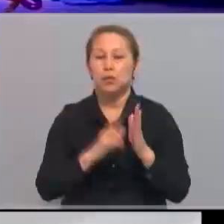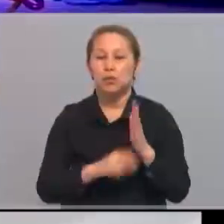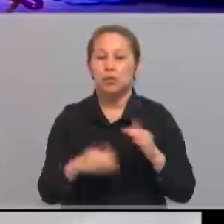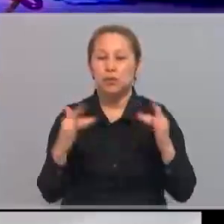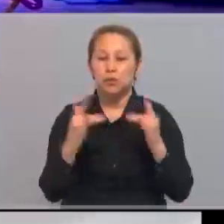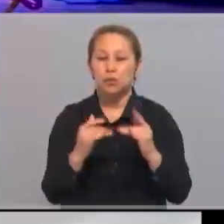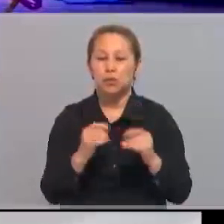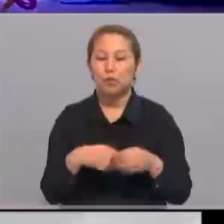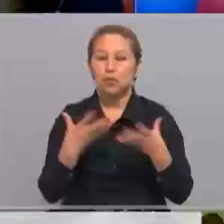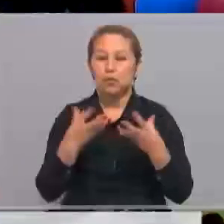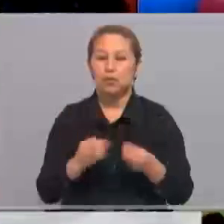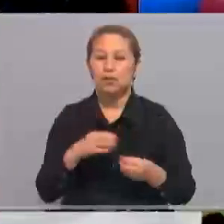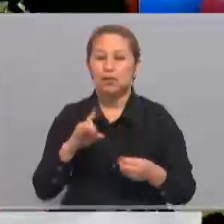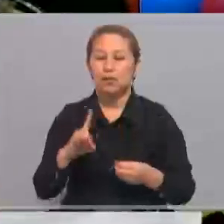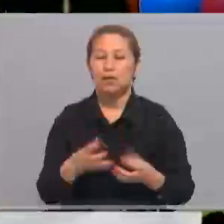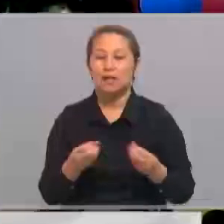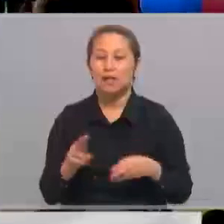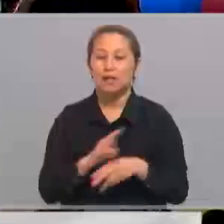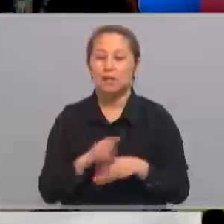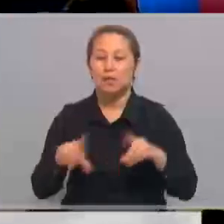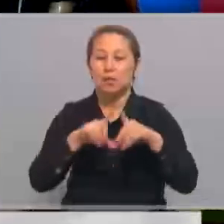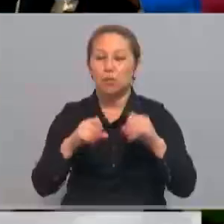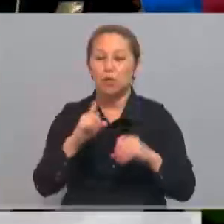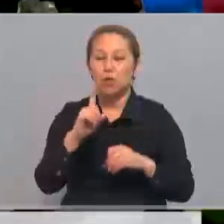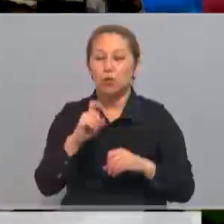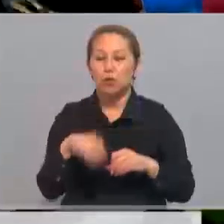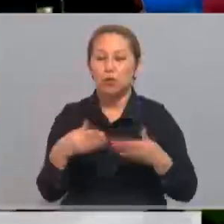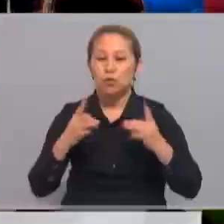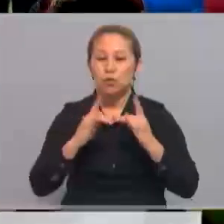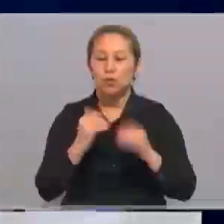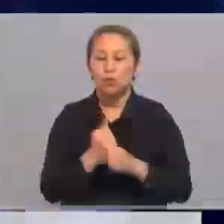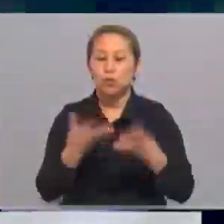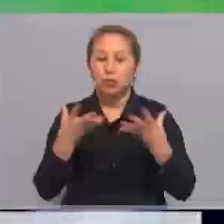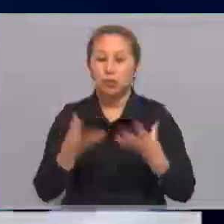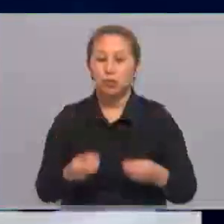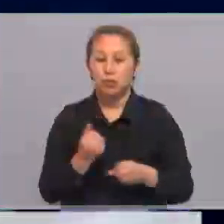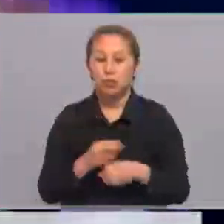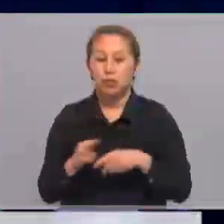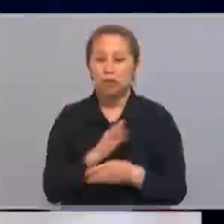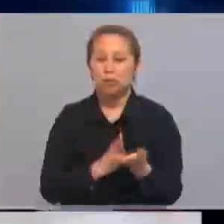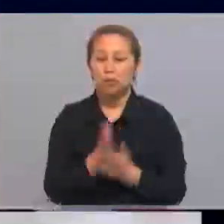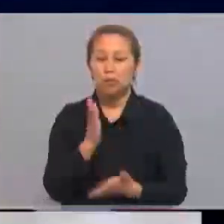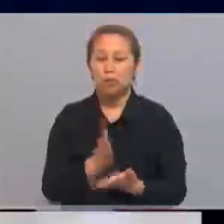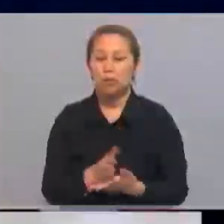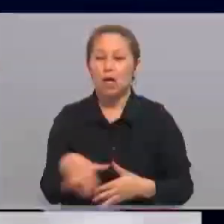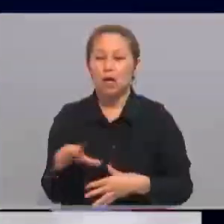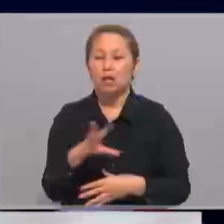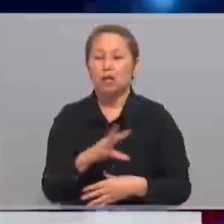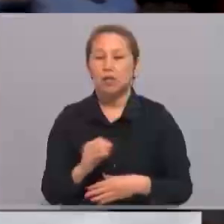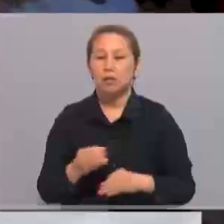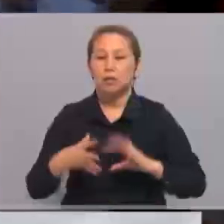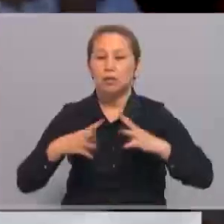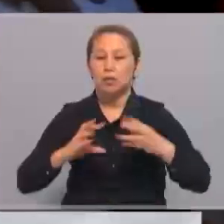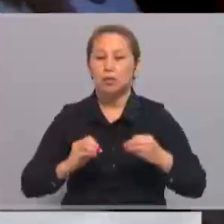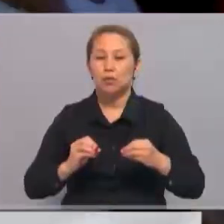төсек орынды тәуліктік стационар және емдеу мекемелерінде 100 төсек орынды күндізгі стационар қызмет көрсетеді. Жалпы көрсеткіштер